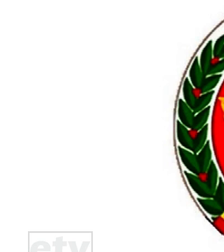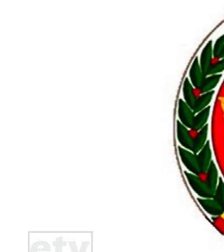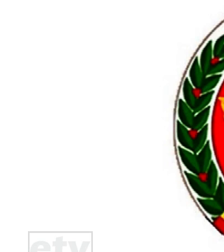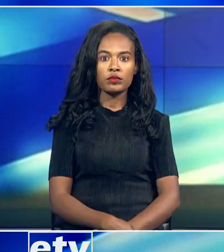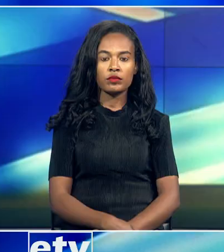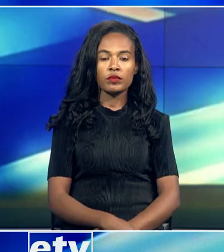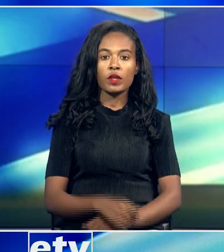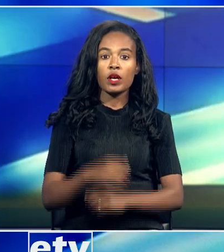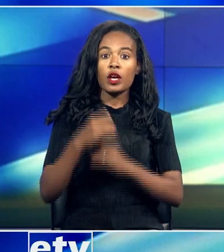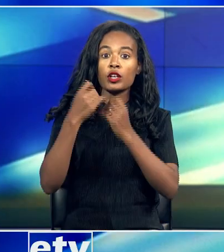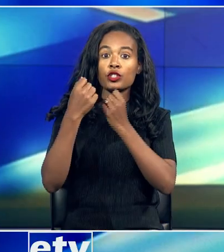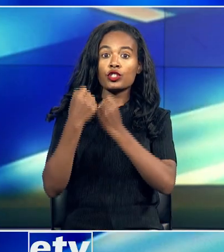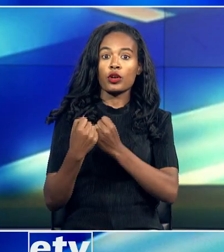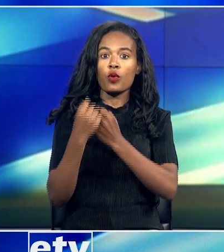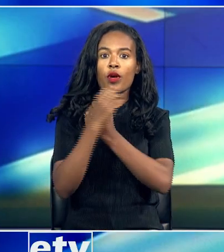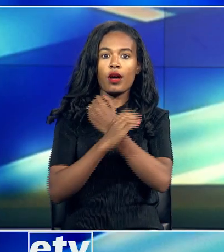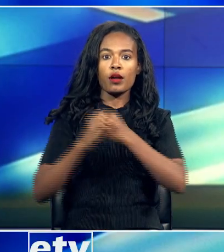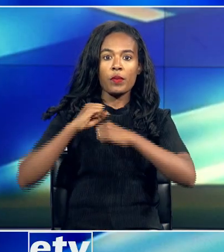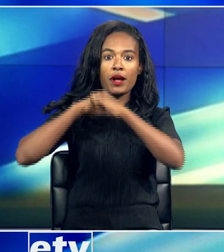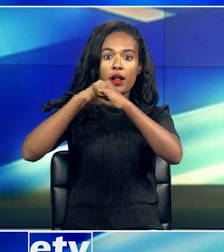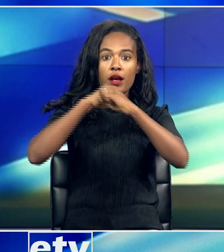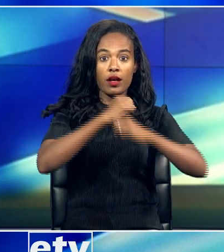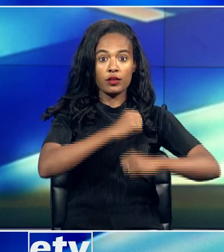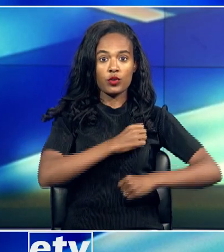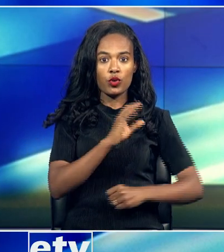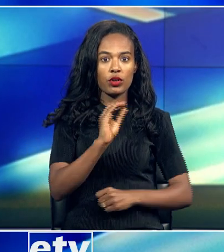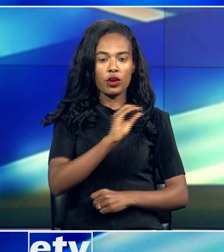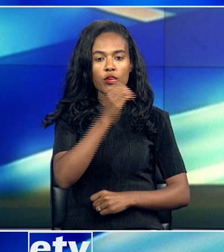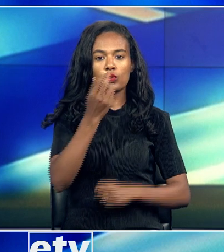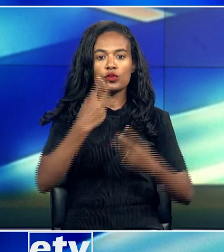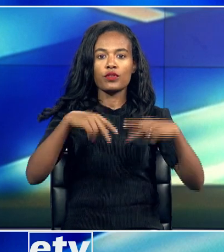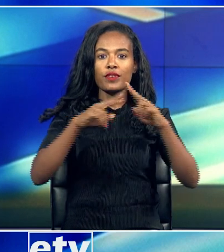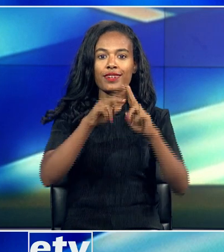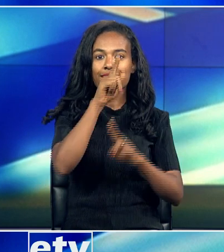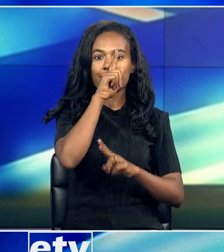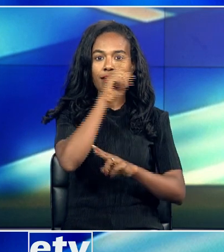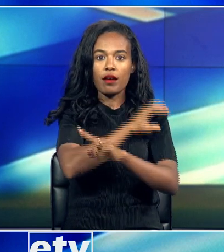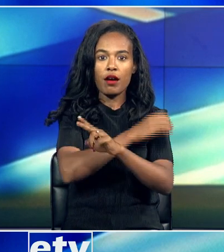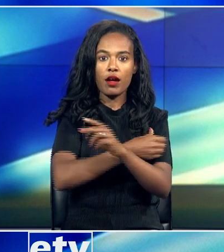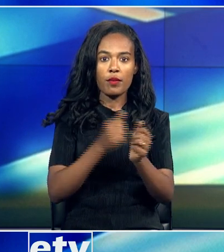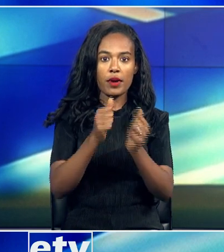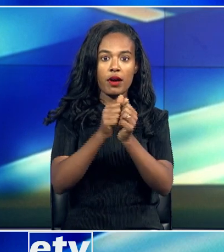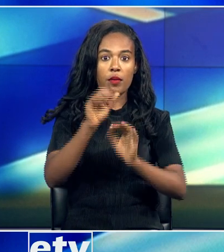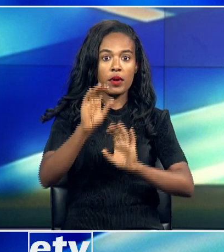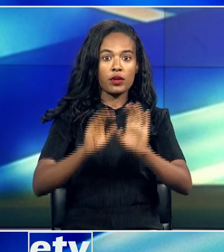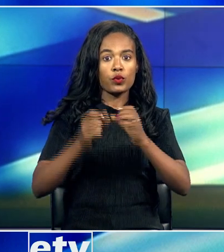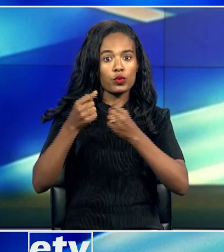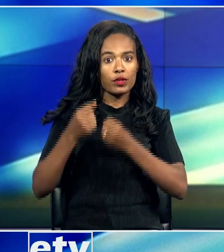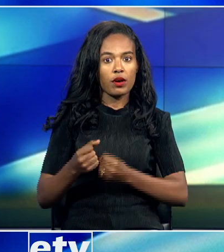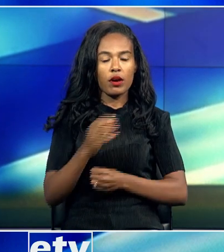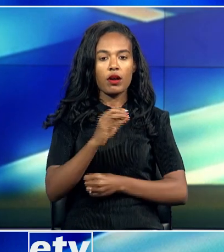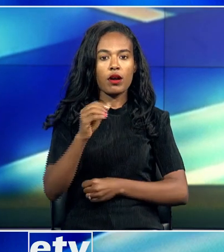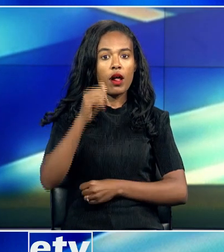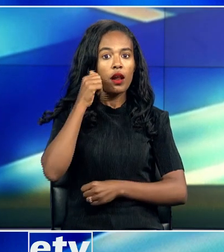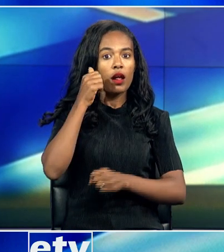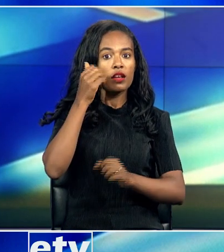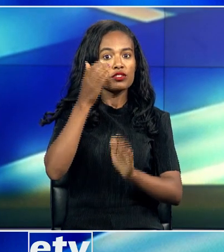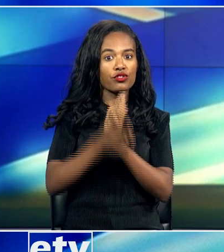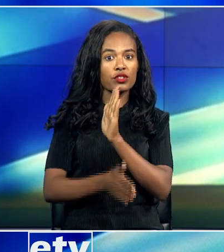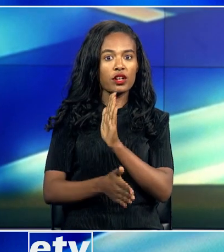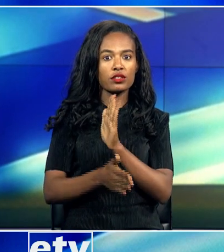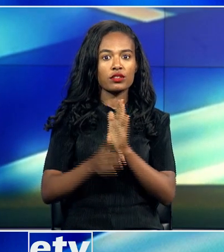ጀግናው የሀገር መከላከያ ሰራዊትና ሌሎች የፌዴራል የጸጥታ ኃይሎች በጋራ ባደረጉት ጠንካራ እና እልህ አስጨራሽ